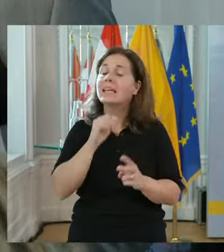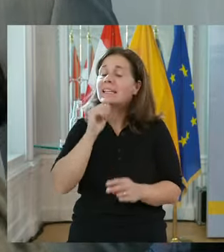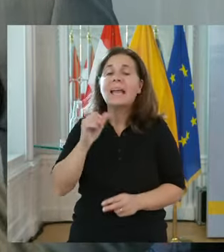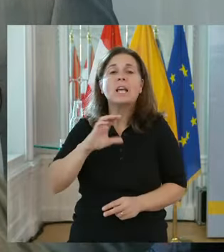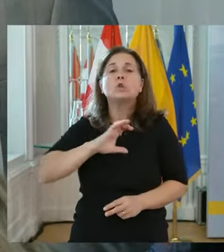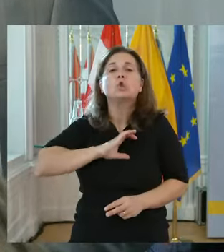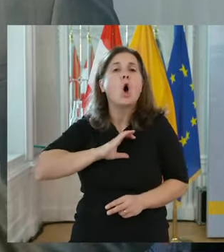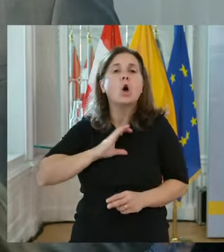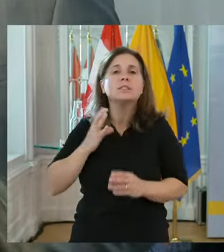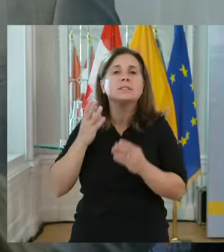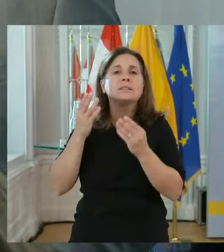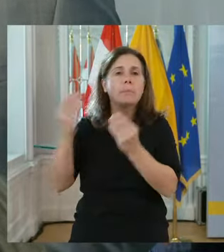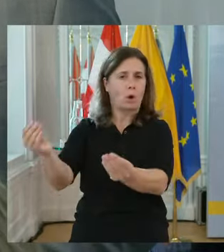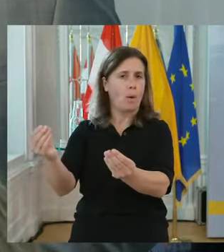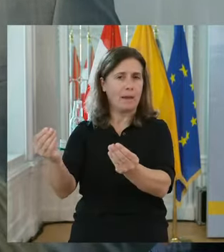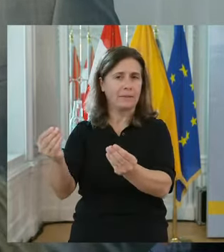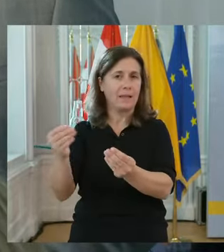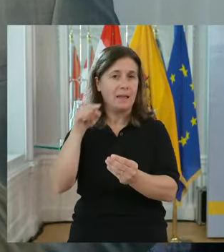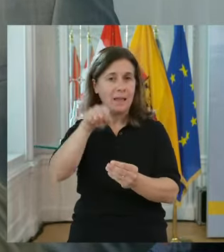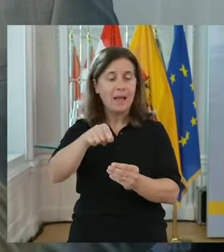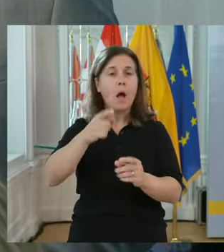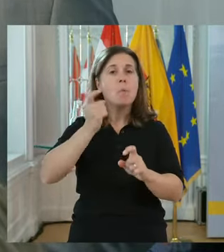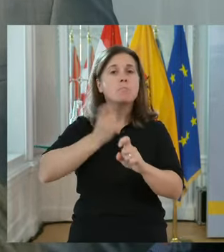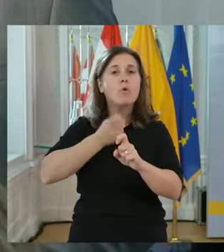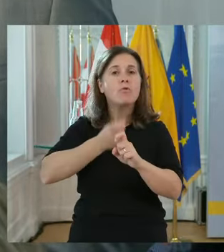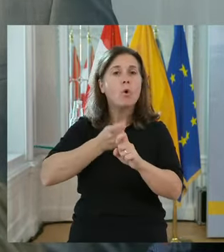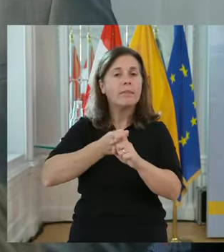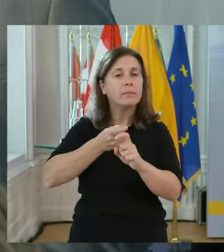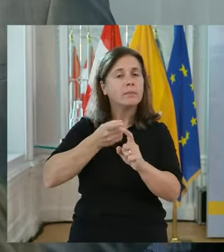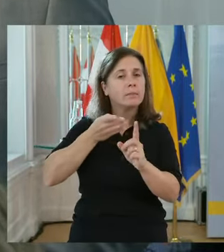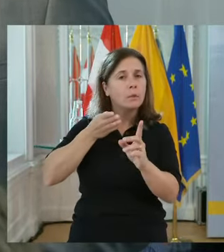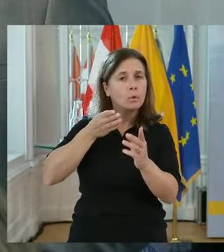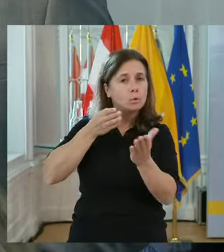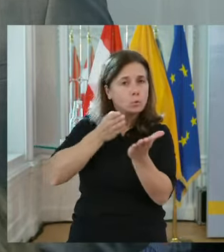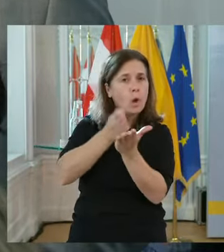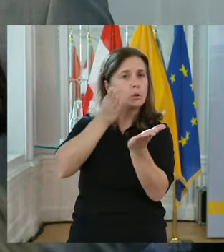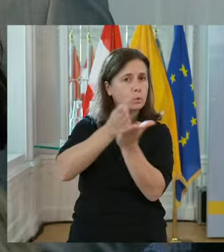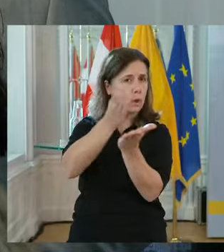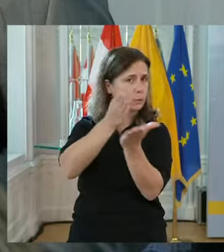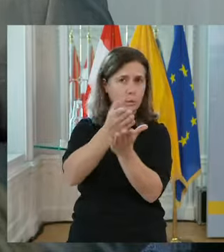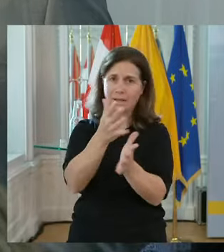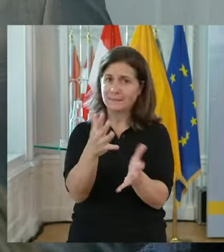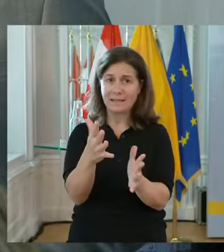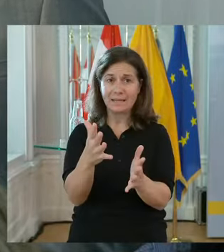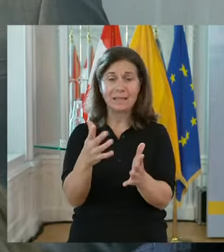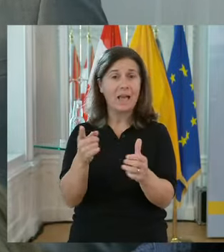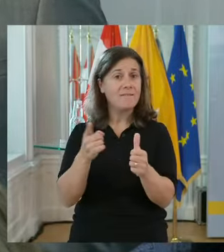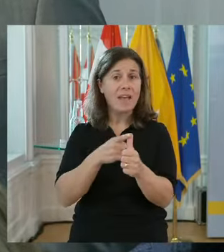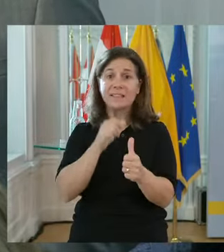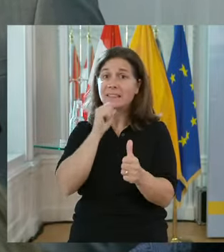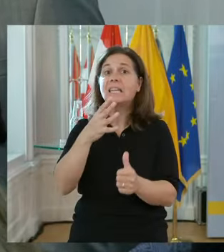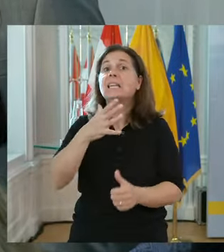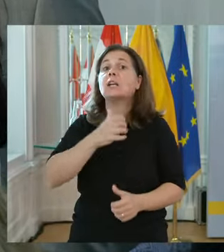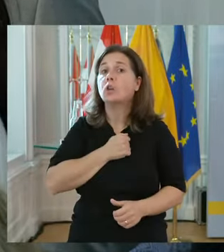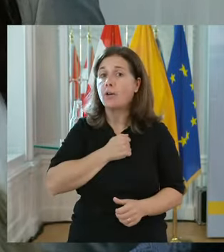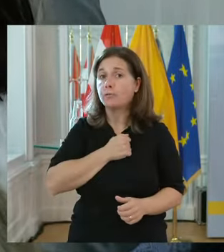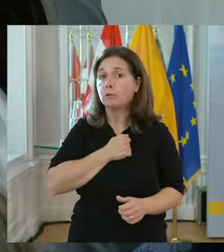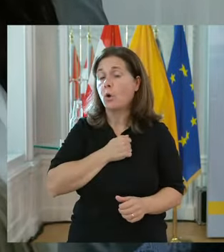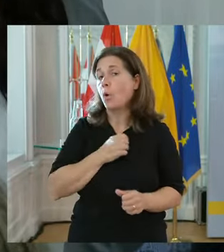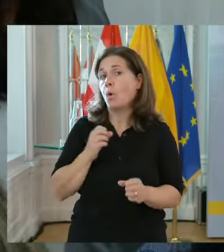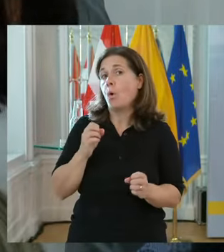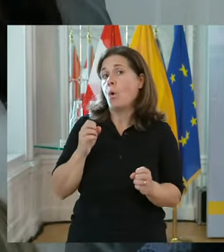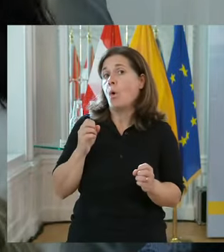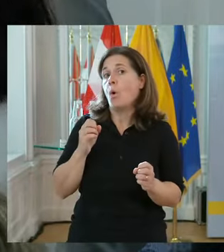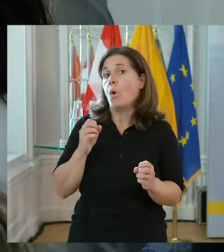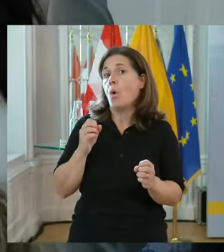die Möglichkeit eingeräumt, sich den Prüfungen zu unterziehen. Wenn sie es nicht geschafft hätte,